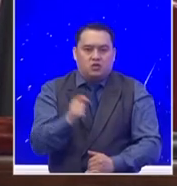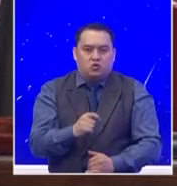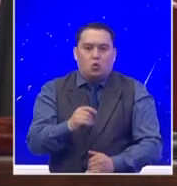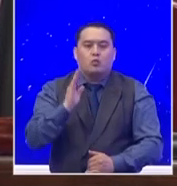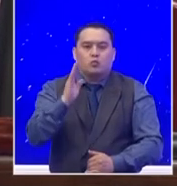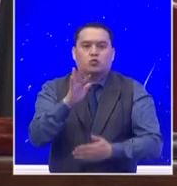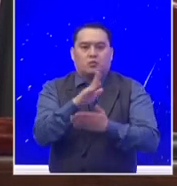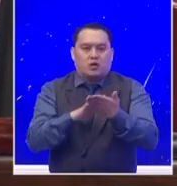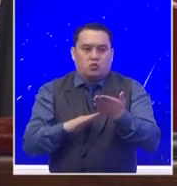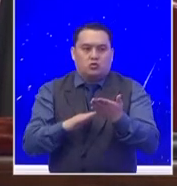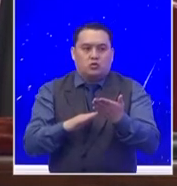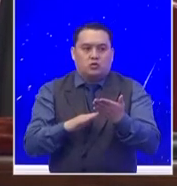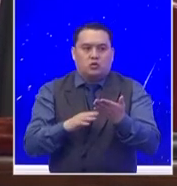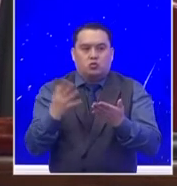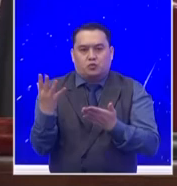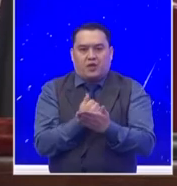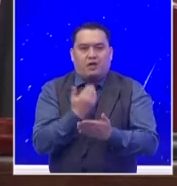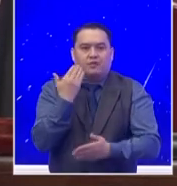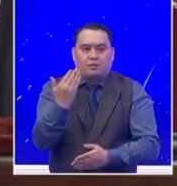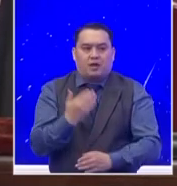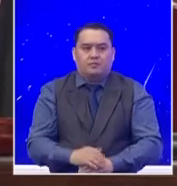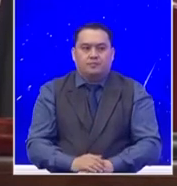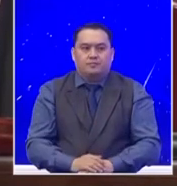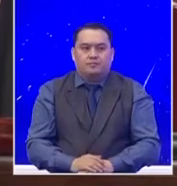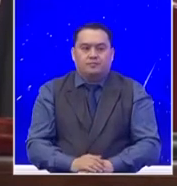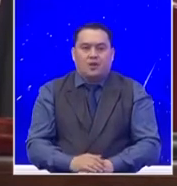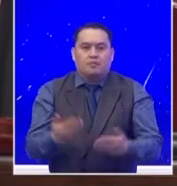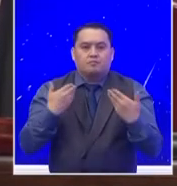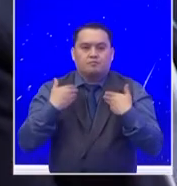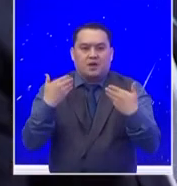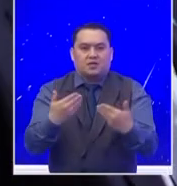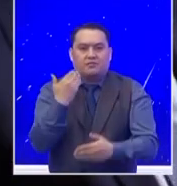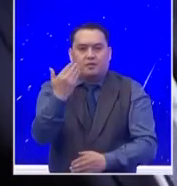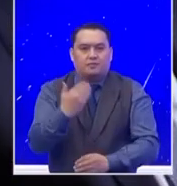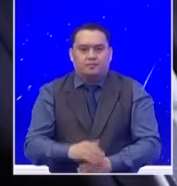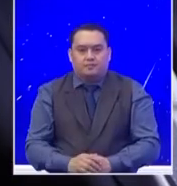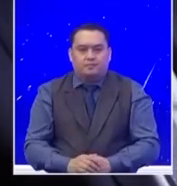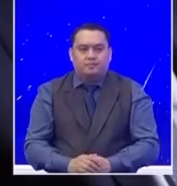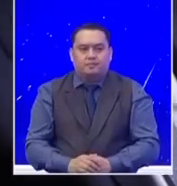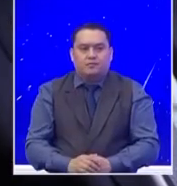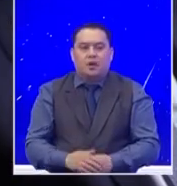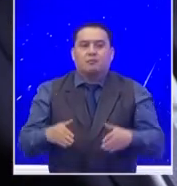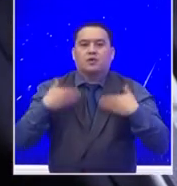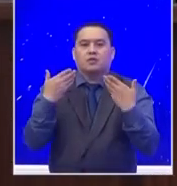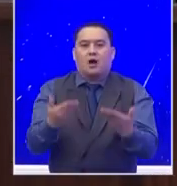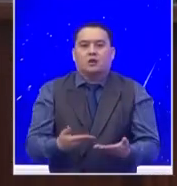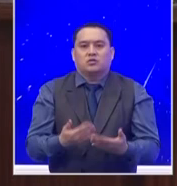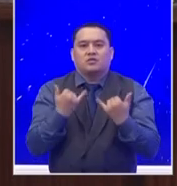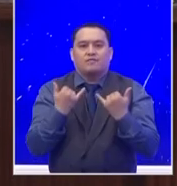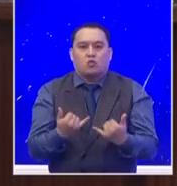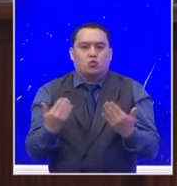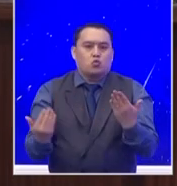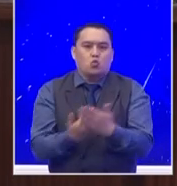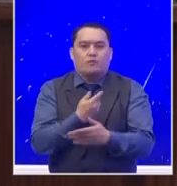все продолжишь. Да? Успехов тебе. Так что поздравляем его. Представил Амандык Баталов сегодня